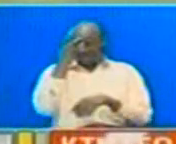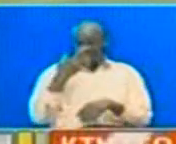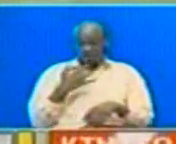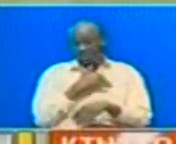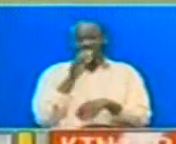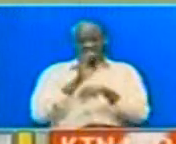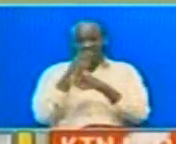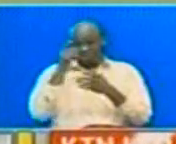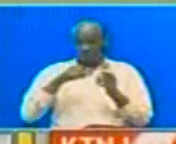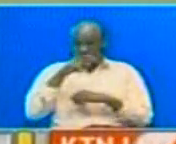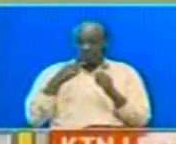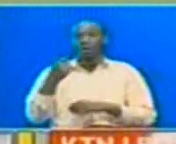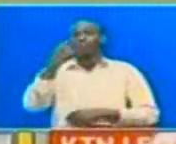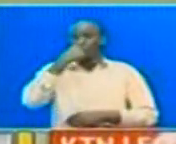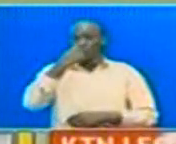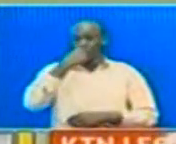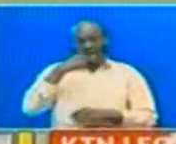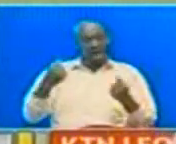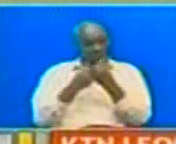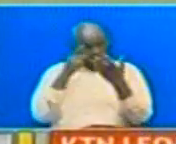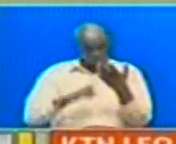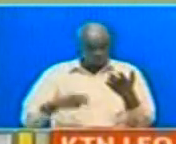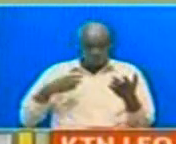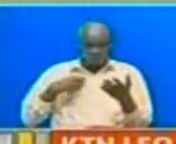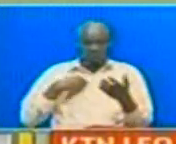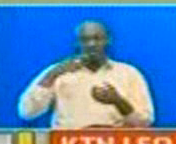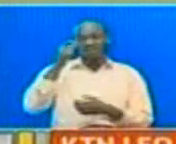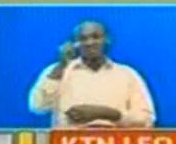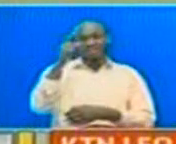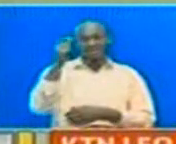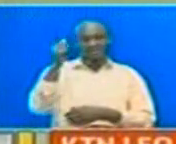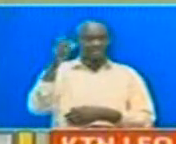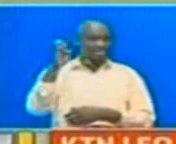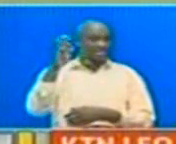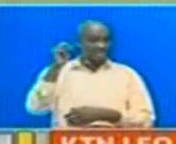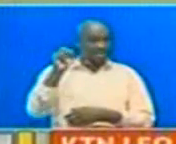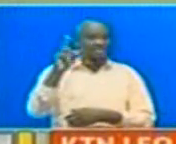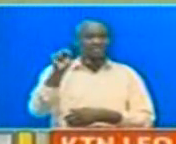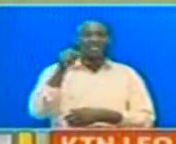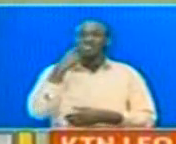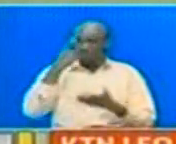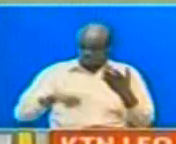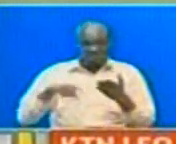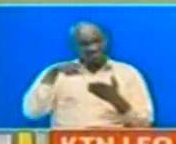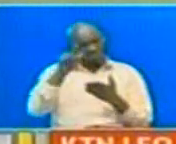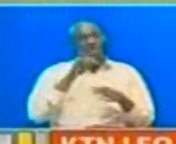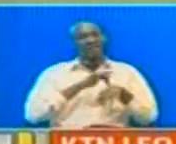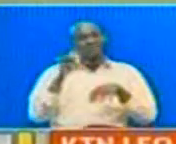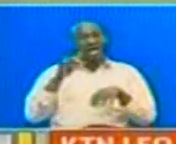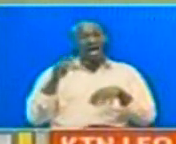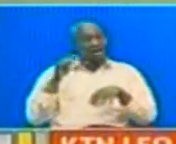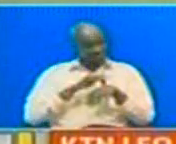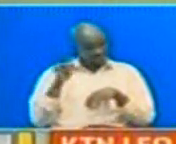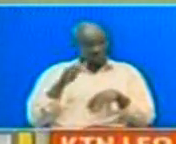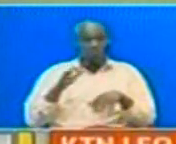kuibua hisia kali kuhusiana na chanjo ya pepo punda inatolewa humu nchini, wakidai kuwa inapunguza nguvu za uzazi. Hussein